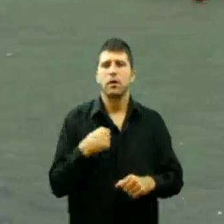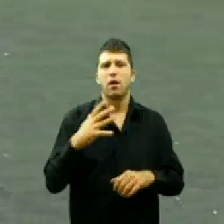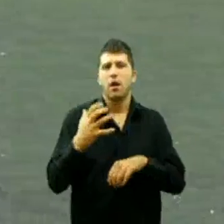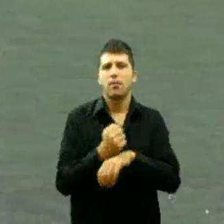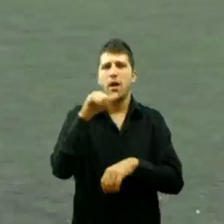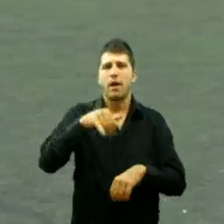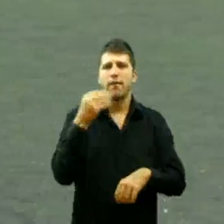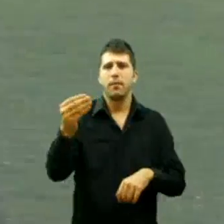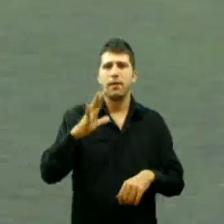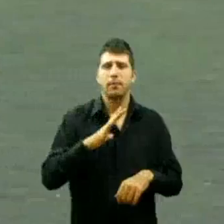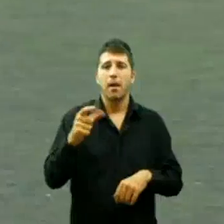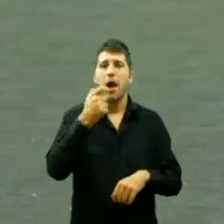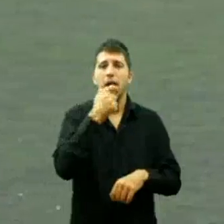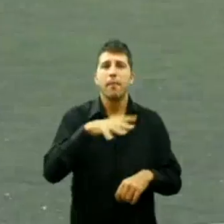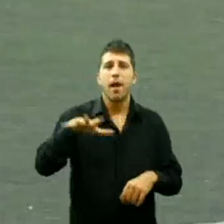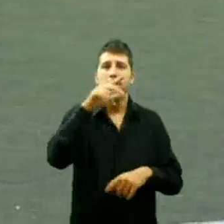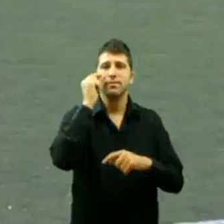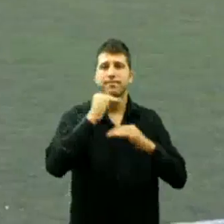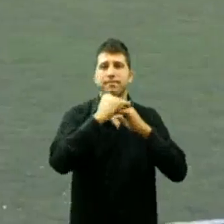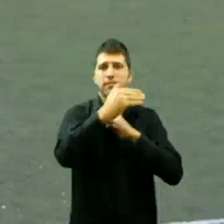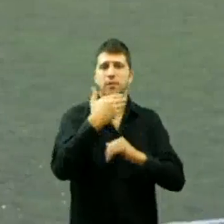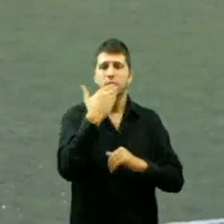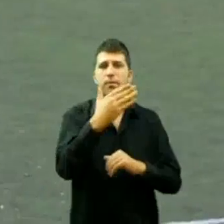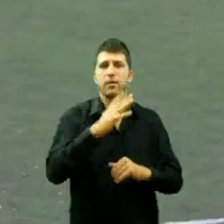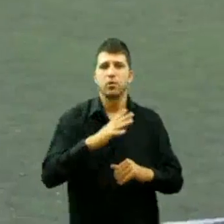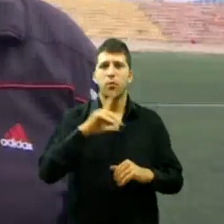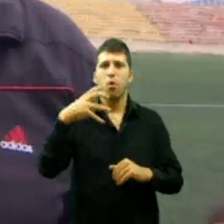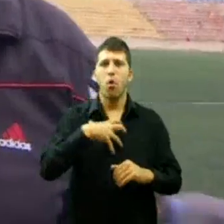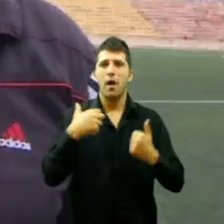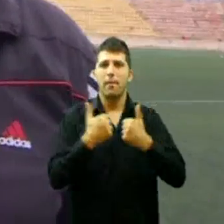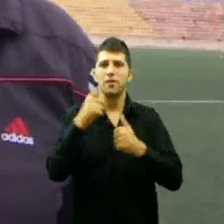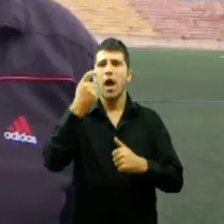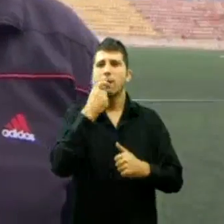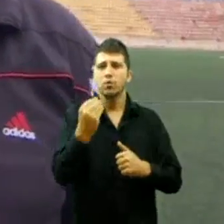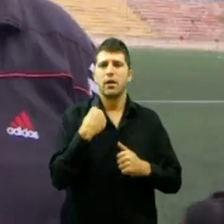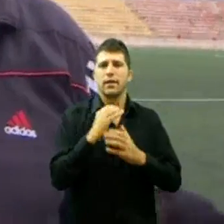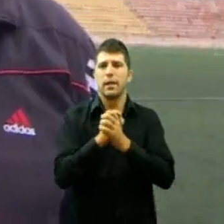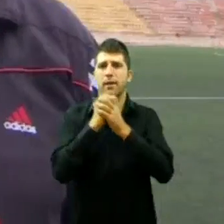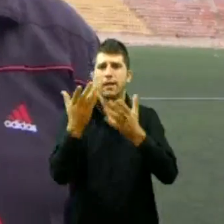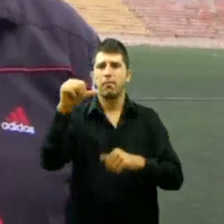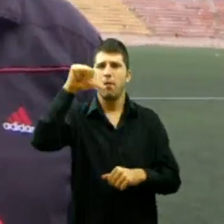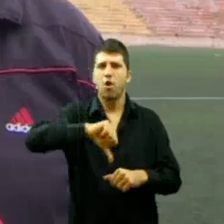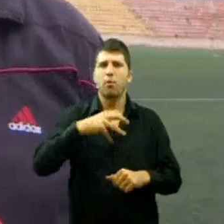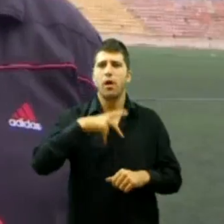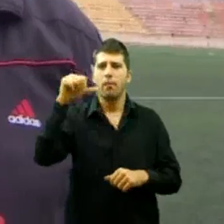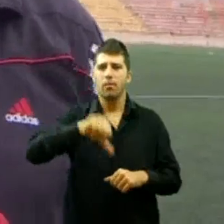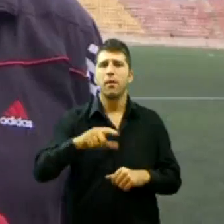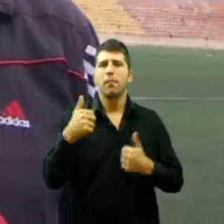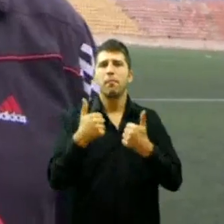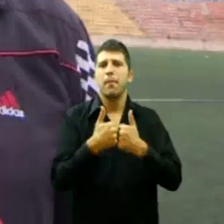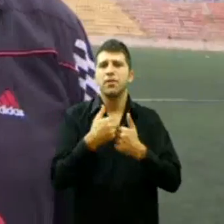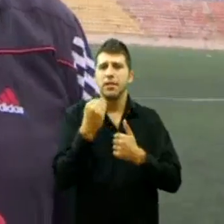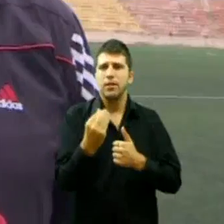ediyor. Ama hakem camiasına sesleniyorum. Bak Konya maçında güzel bir hakem vermişler. Yenilmemize rağmen ben tebrik ettim. Birebir dedim hocam güzel bir maç yönettiniz.